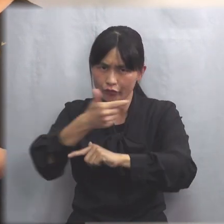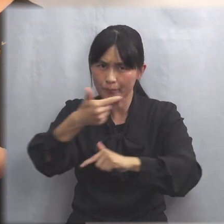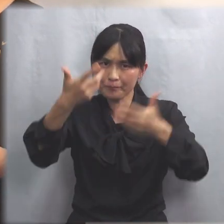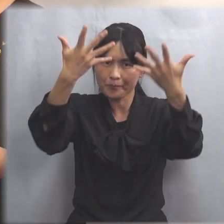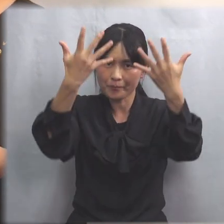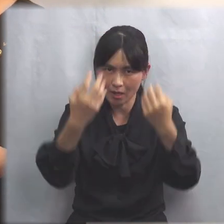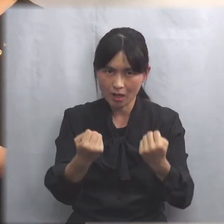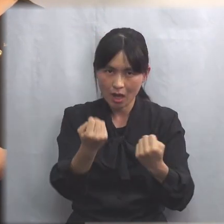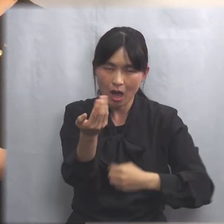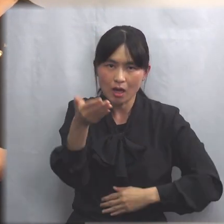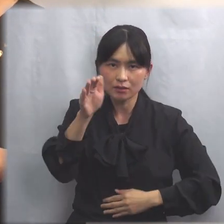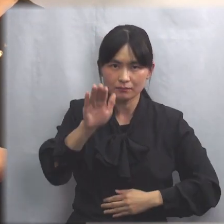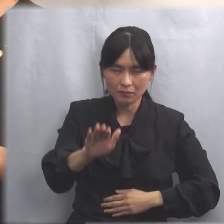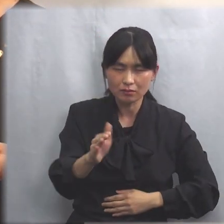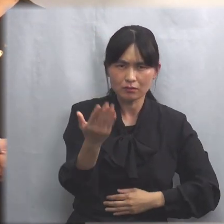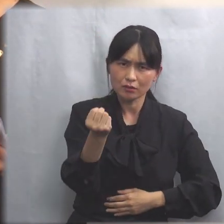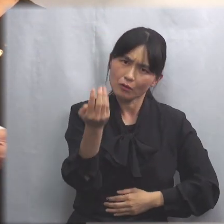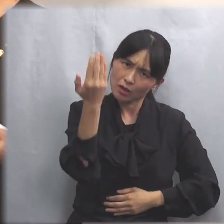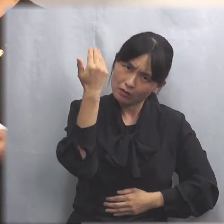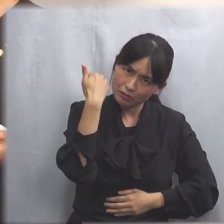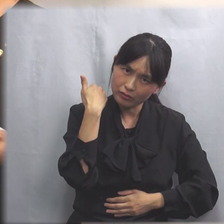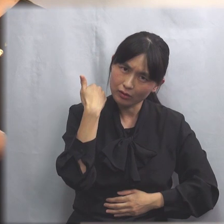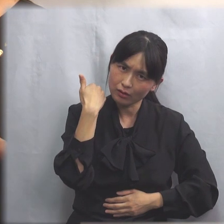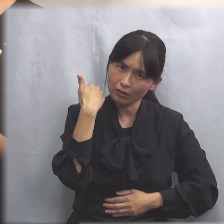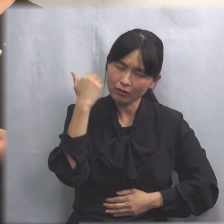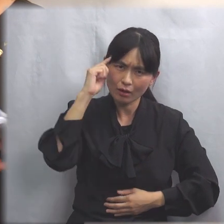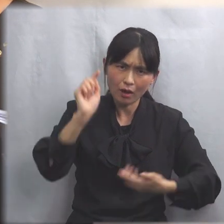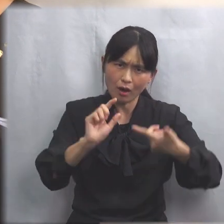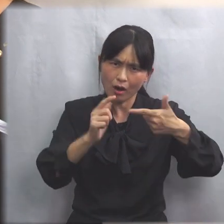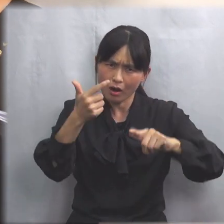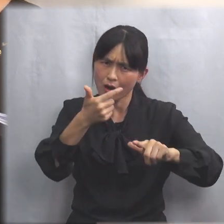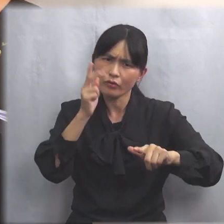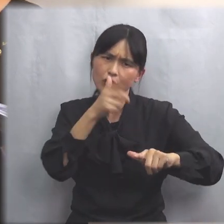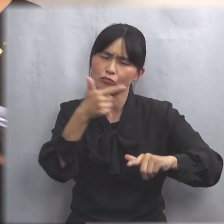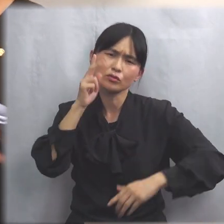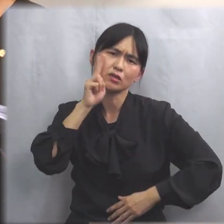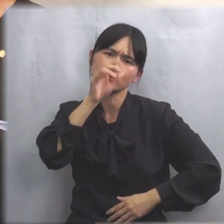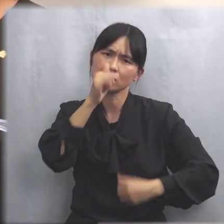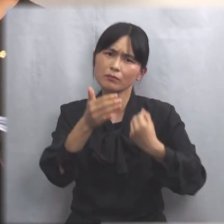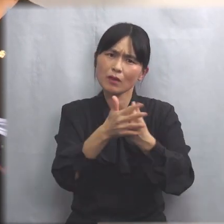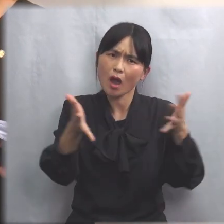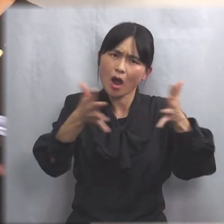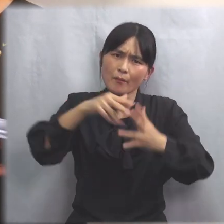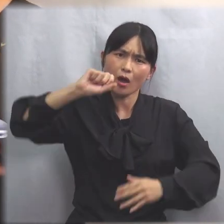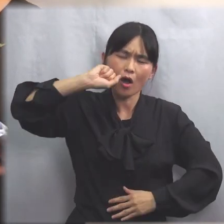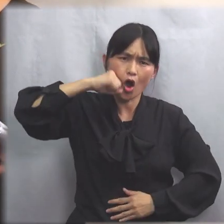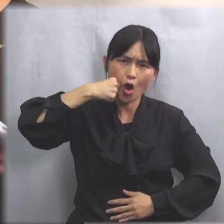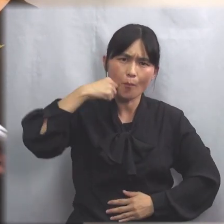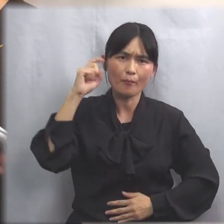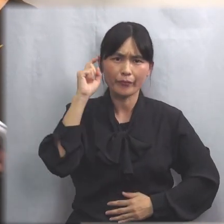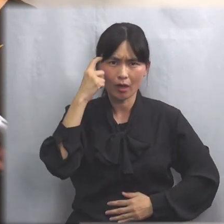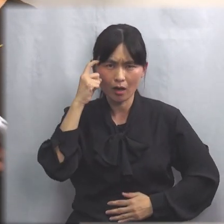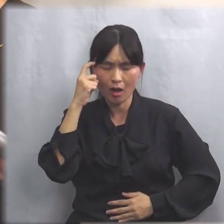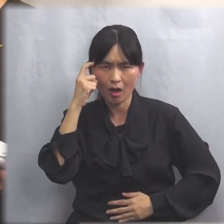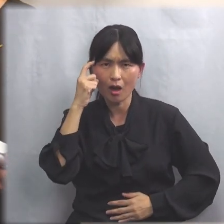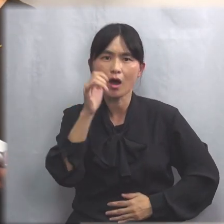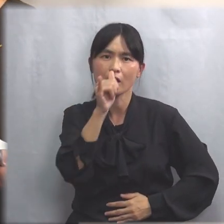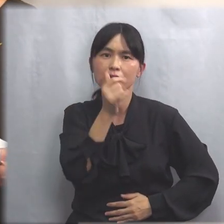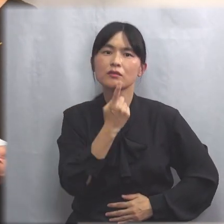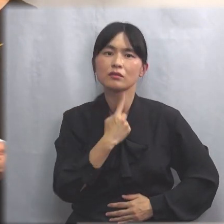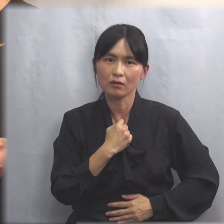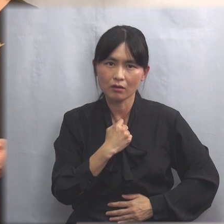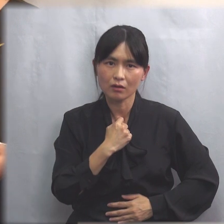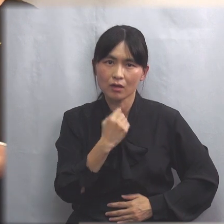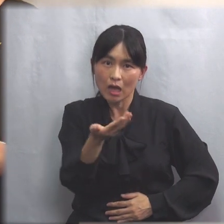있었습니다. 한때는 정말로 그 이견이 좁혀지지 않을 것 같은, 영영 좁혀지지 않을 것 같은 기분이 들기도